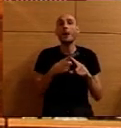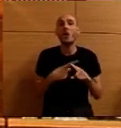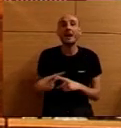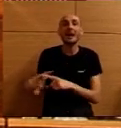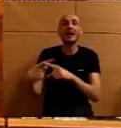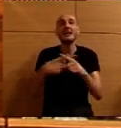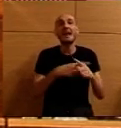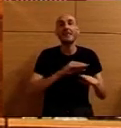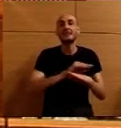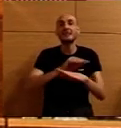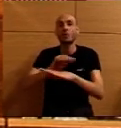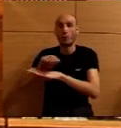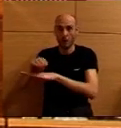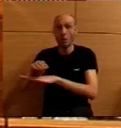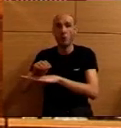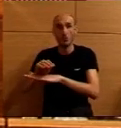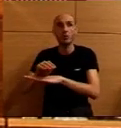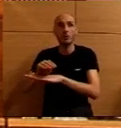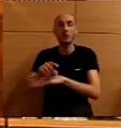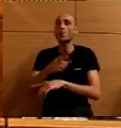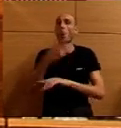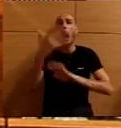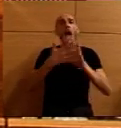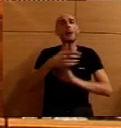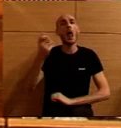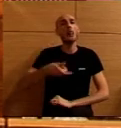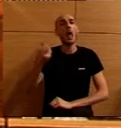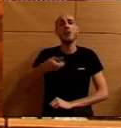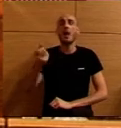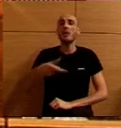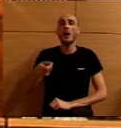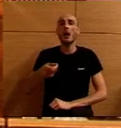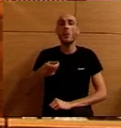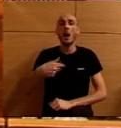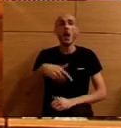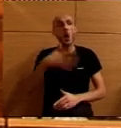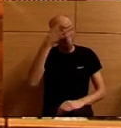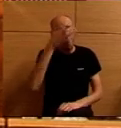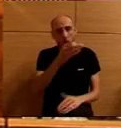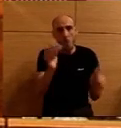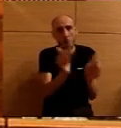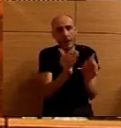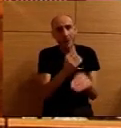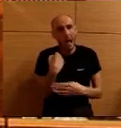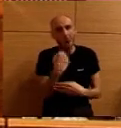moltes vegades vostès mateixa fan bandera d'ell, de que n'hi ha que ajudar al màxim possible els xicotets municipis.